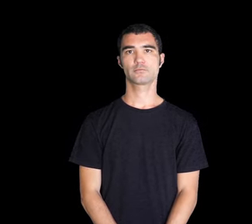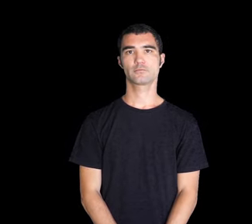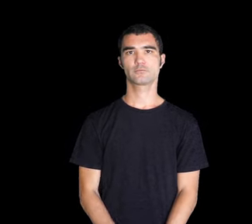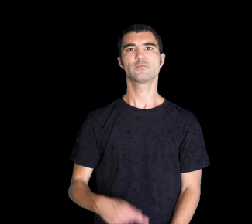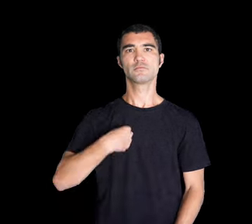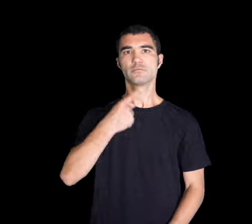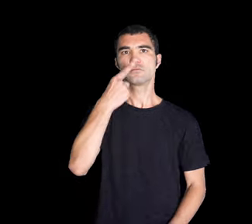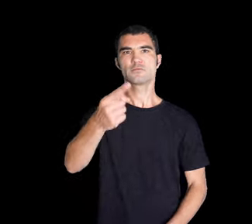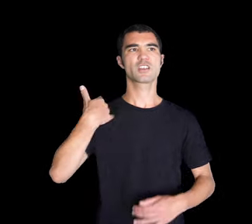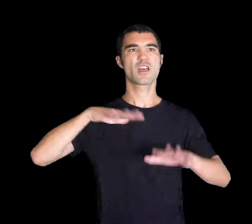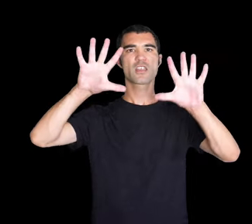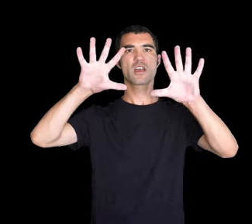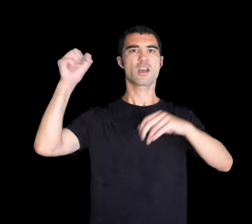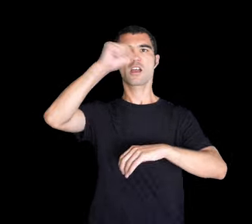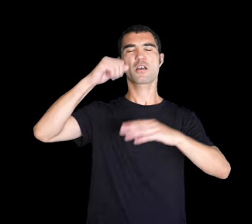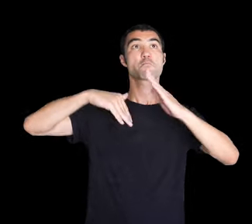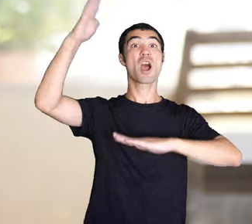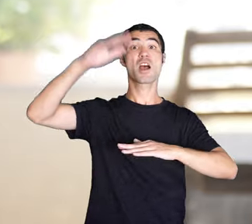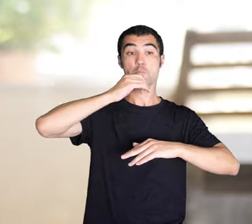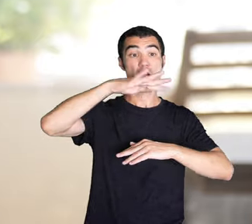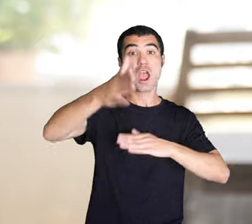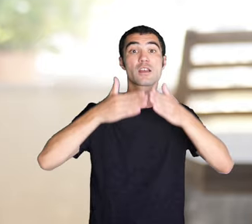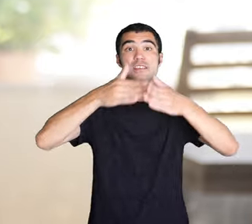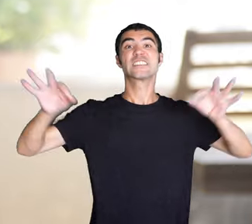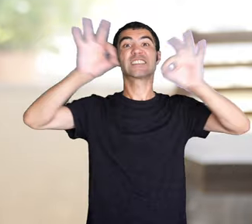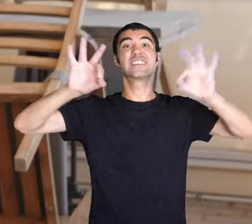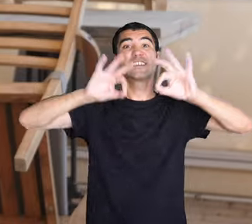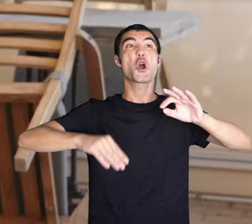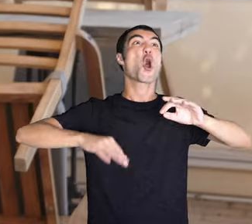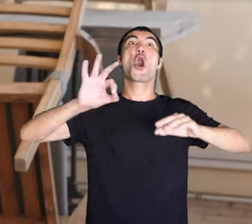T'he dit que fa més de 10 anys que no he sortit a la mà. Ah, oh, més.